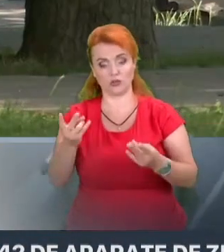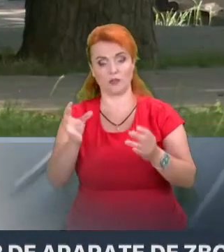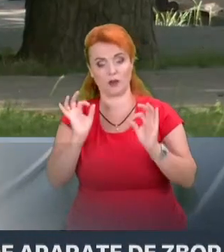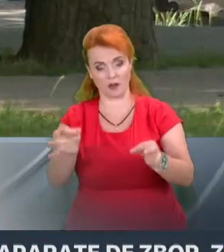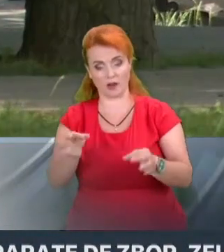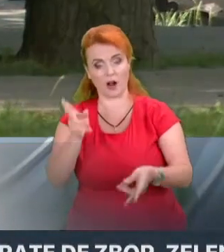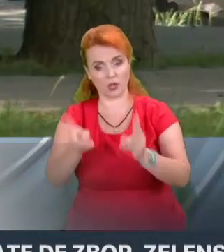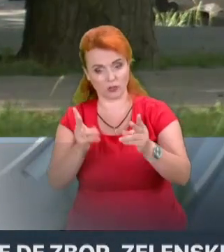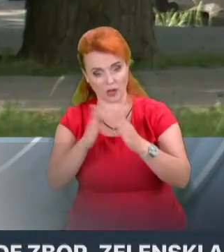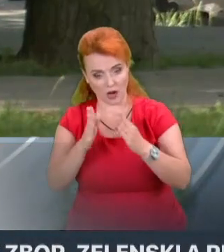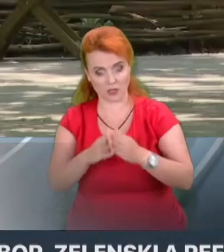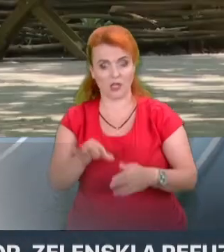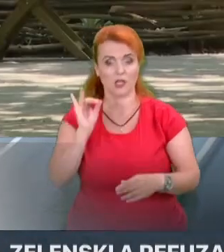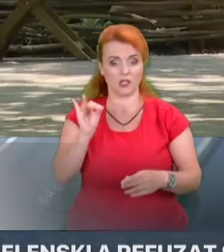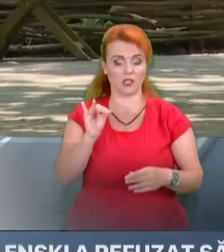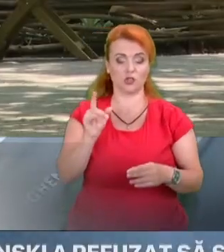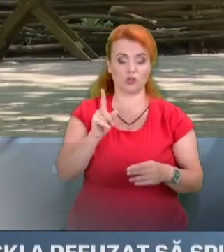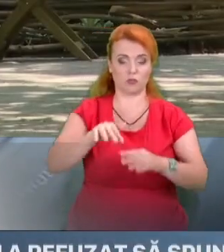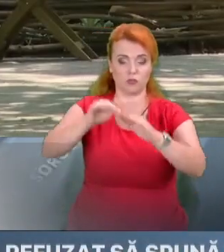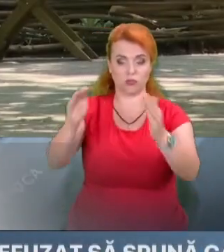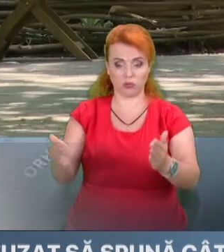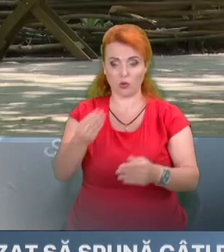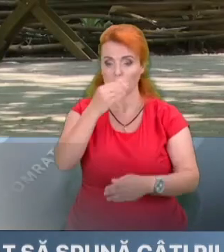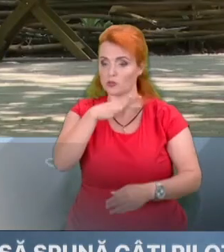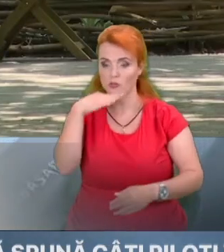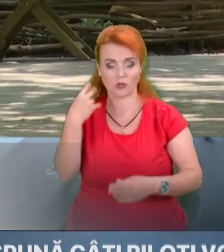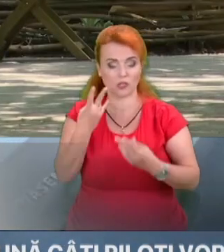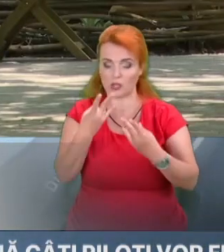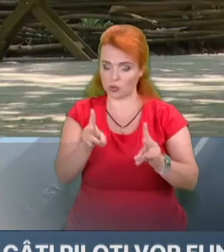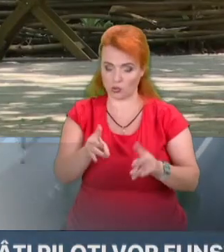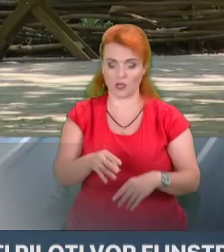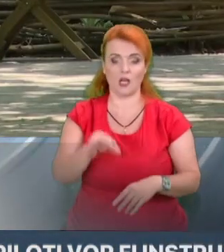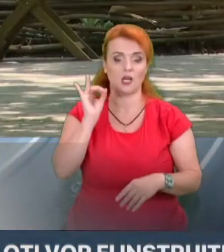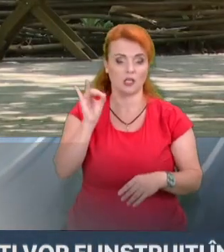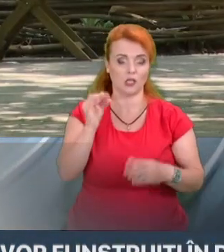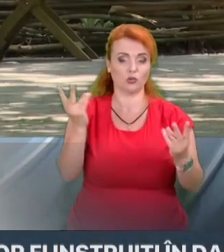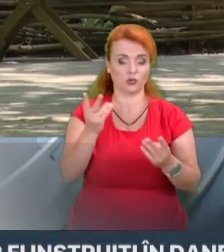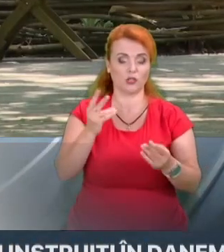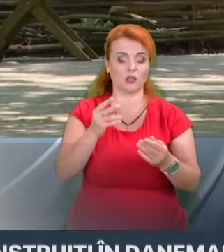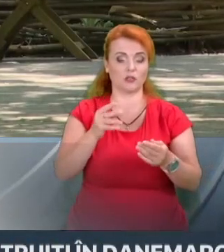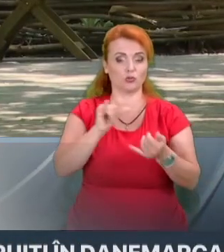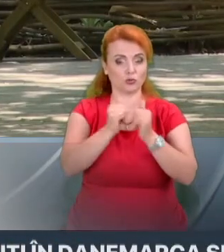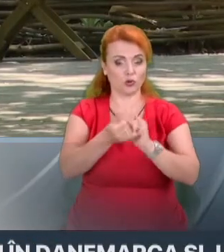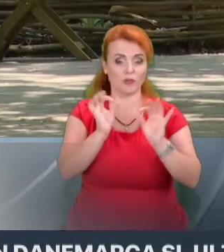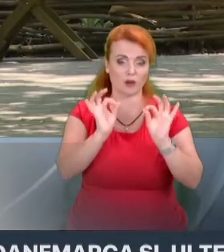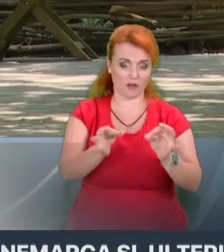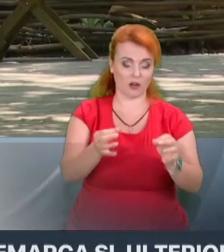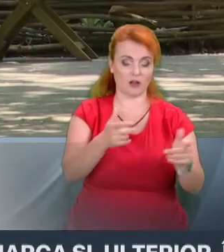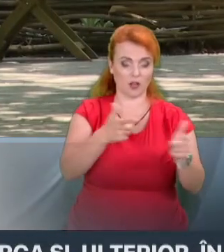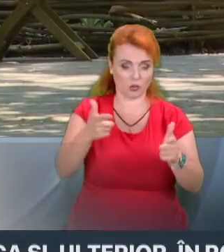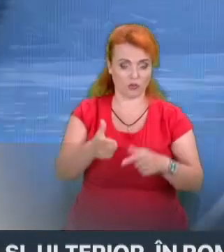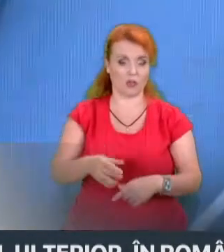proaspete, să fie în cantități mici preparate și păstrate la frigider, fiindcă alterarea produselor este foarte